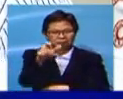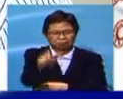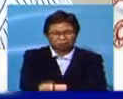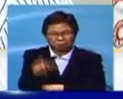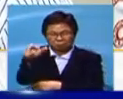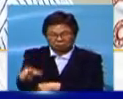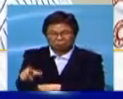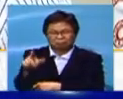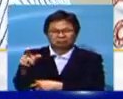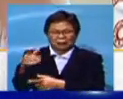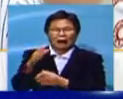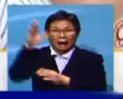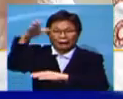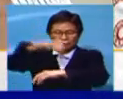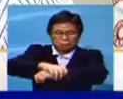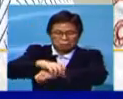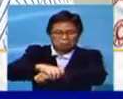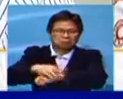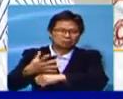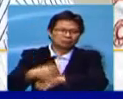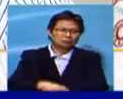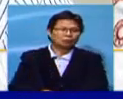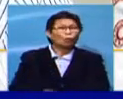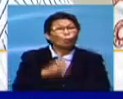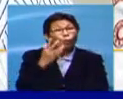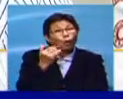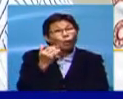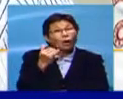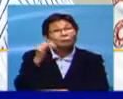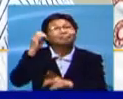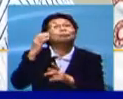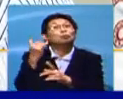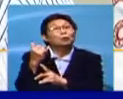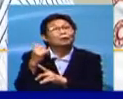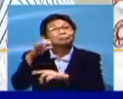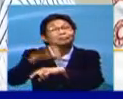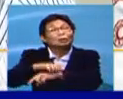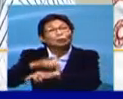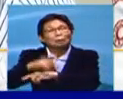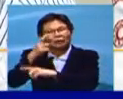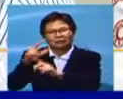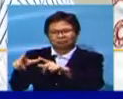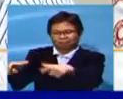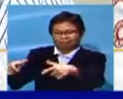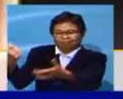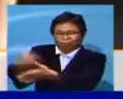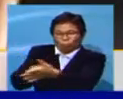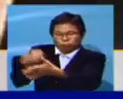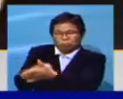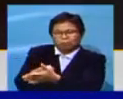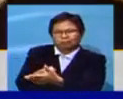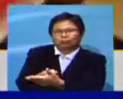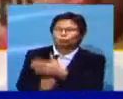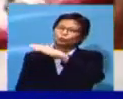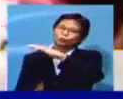diberkasah tujuannyaalah untuk untuk apa memecahkan apa geng geng